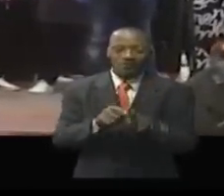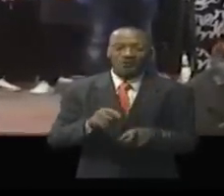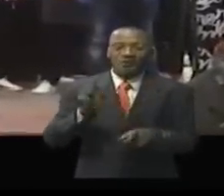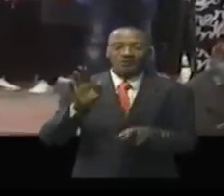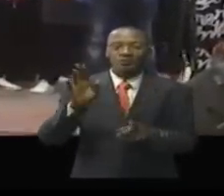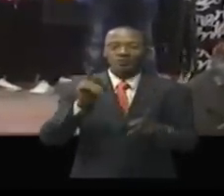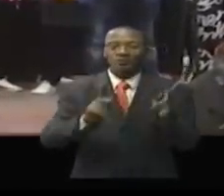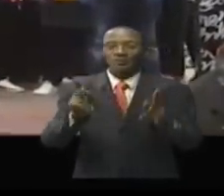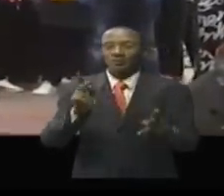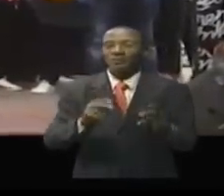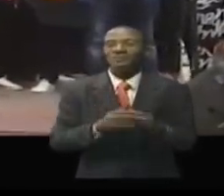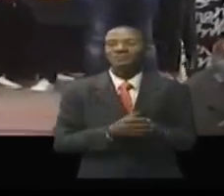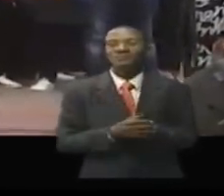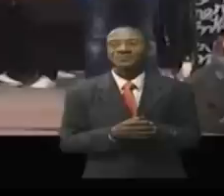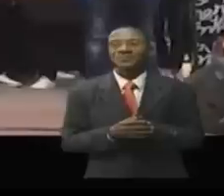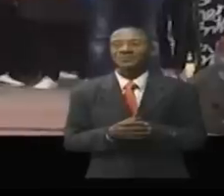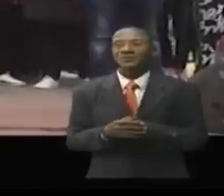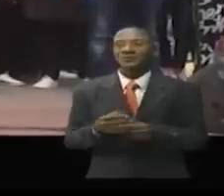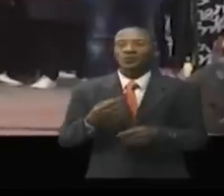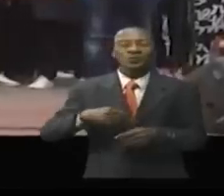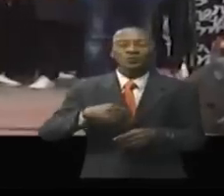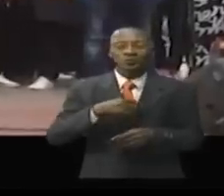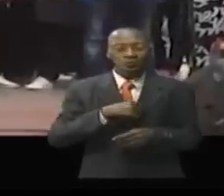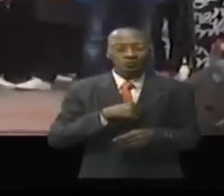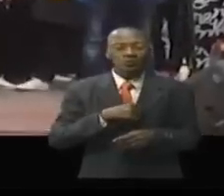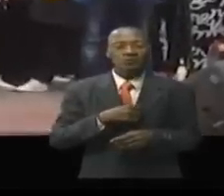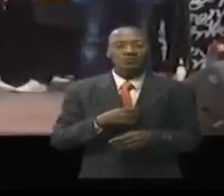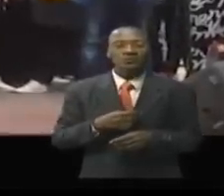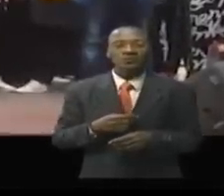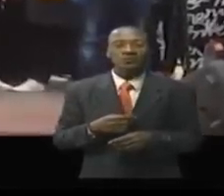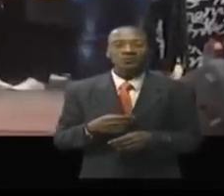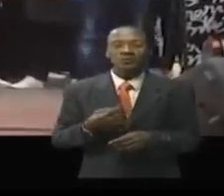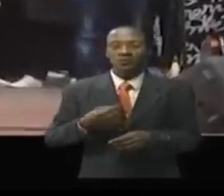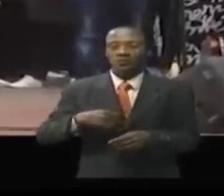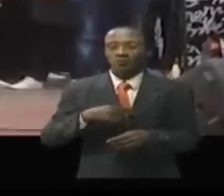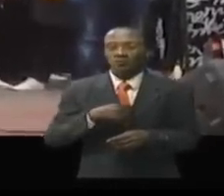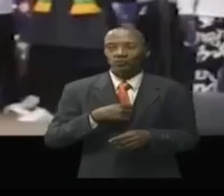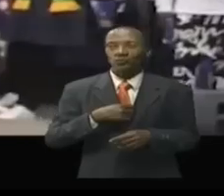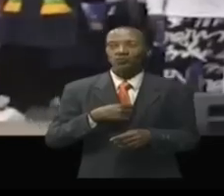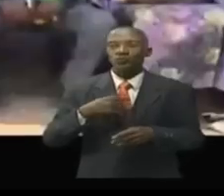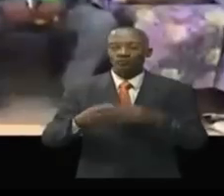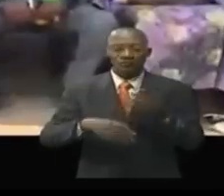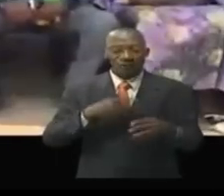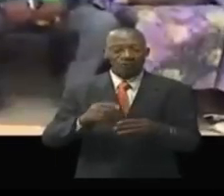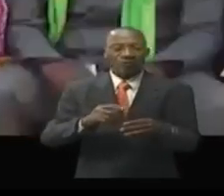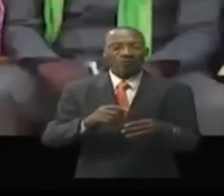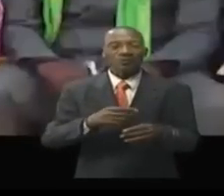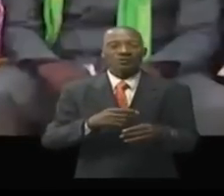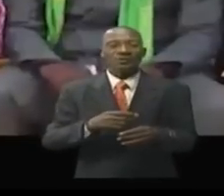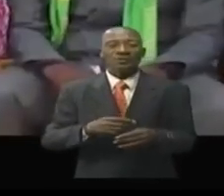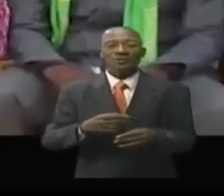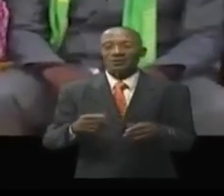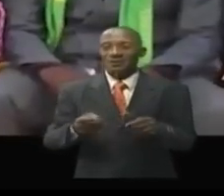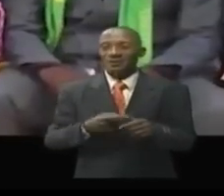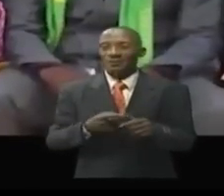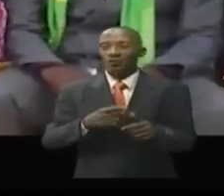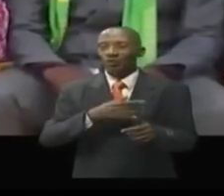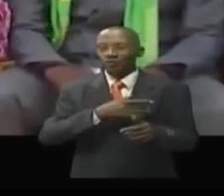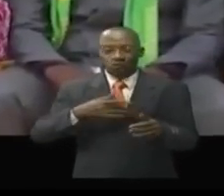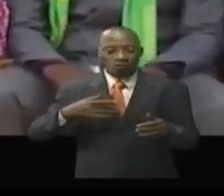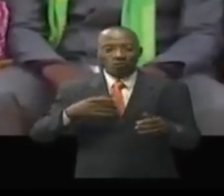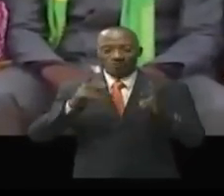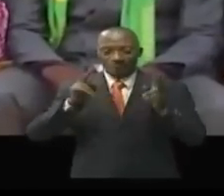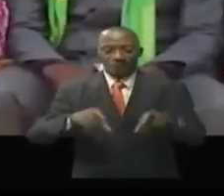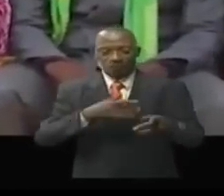le projet des 145 territoires et le recensement qui s'annonce pour bientôt. Cette matinée politique a donné